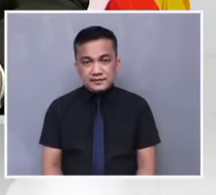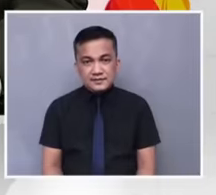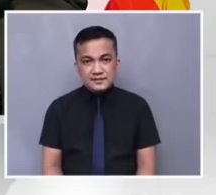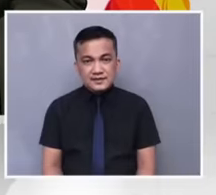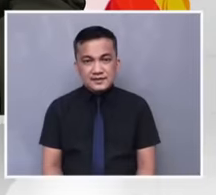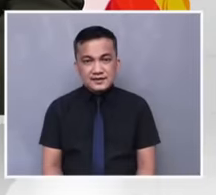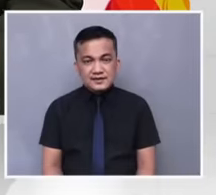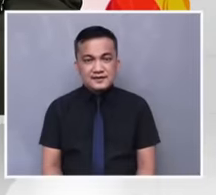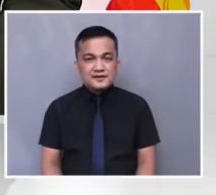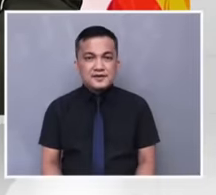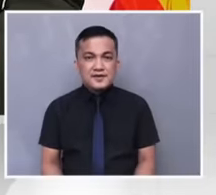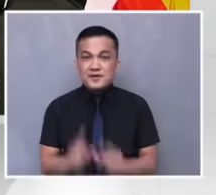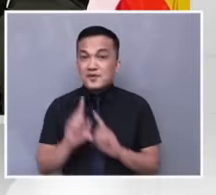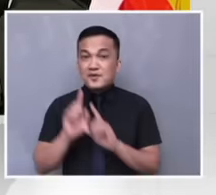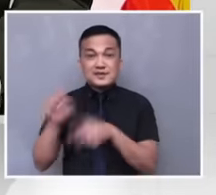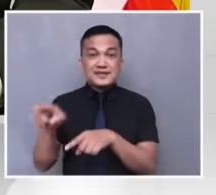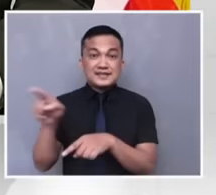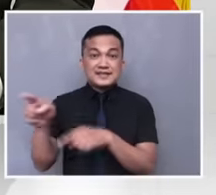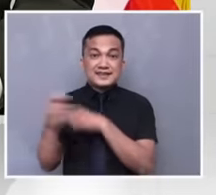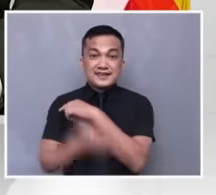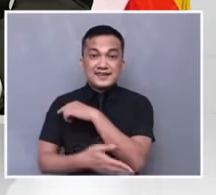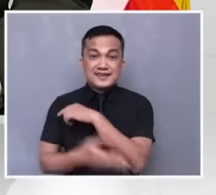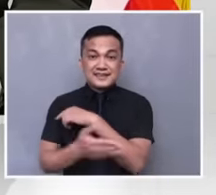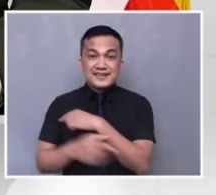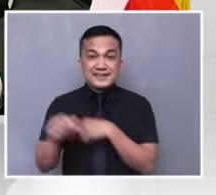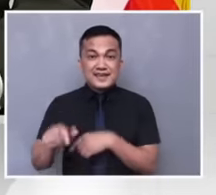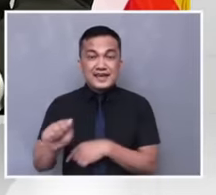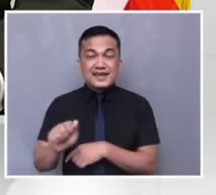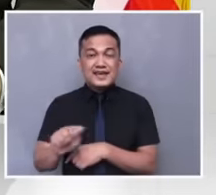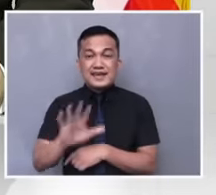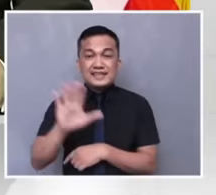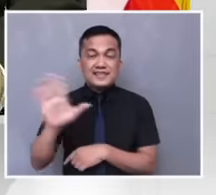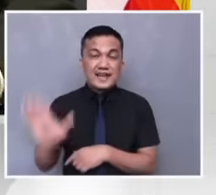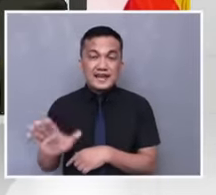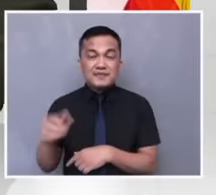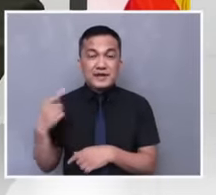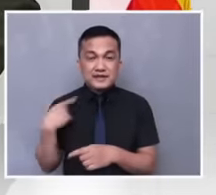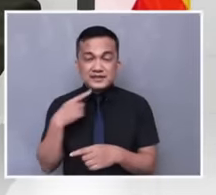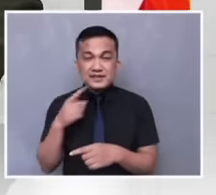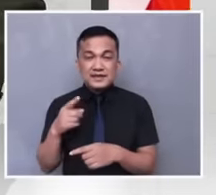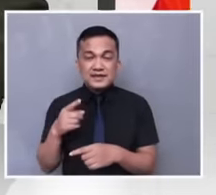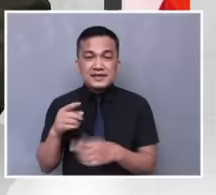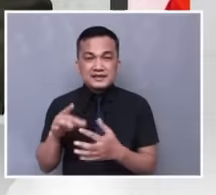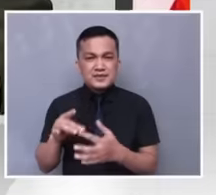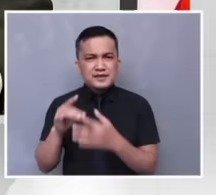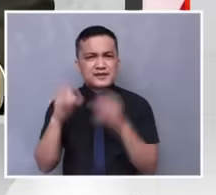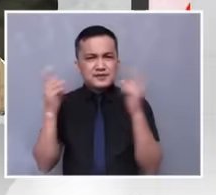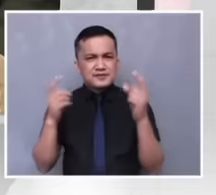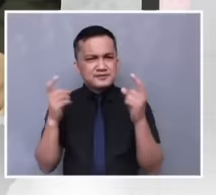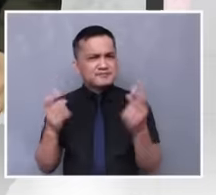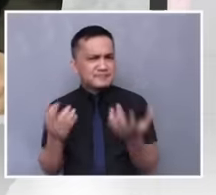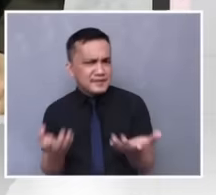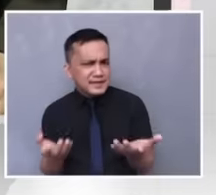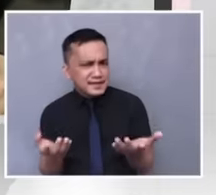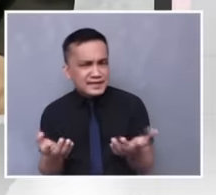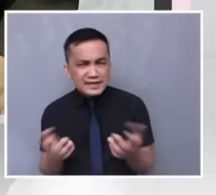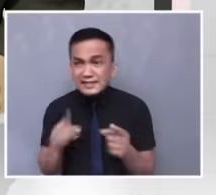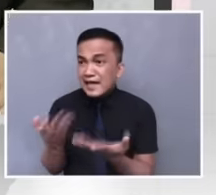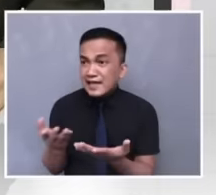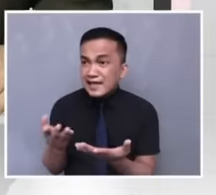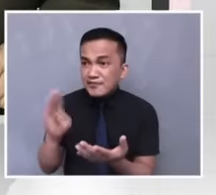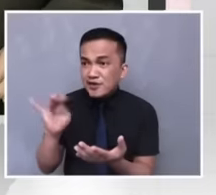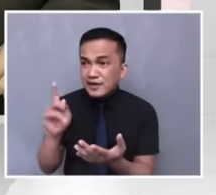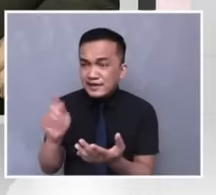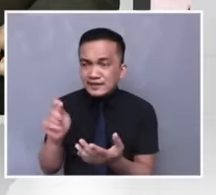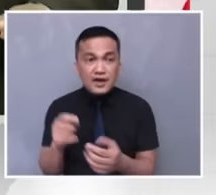Dadayo po tayo sa isang bansa dito sa Asia na may espesyal na okasyong ipinagdiriwang. Saan ba yan, Boyet? Okay,